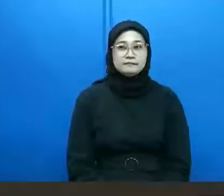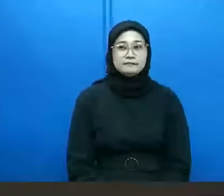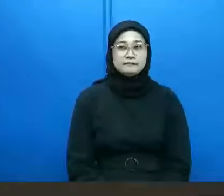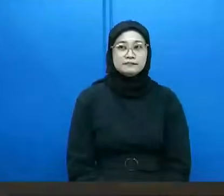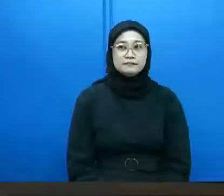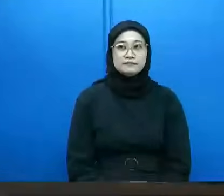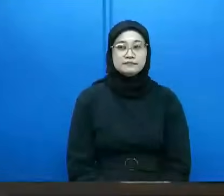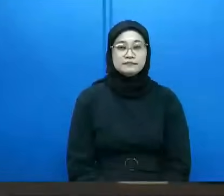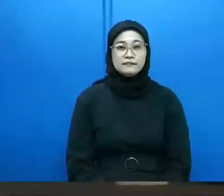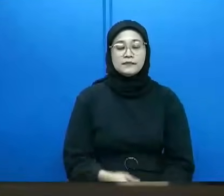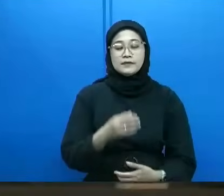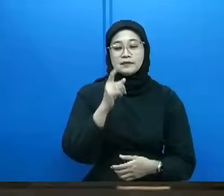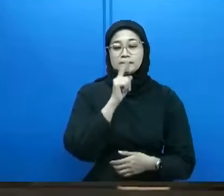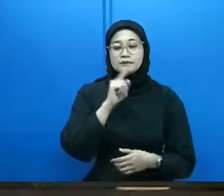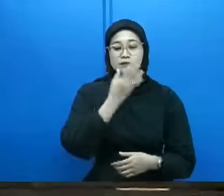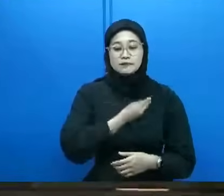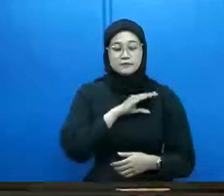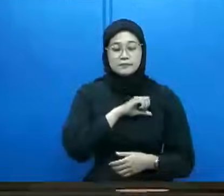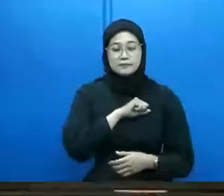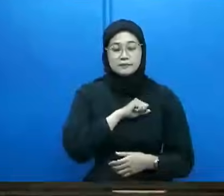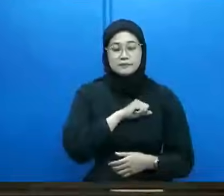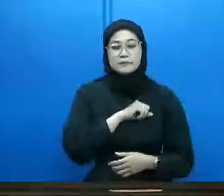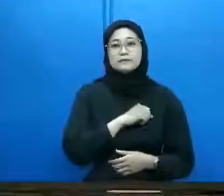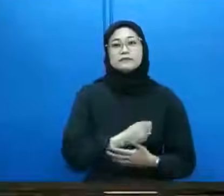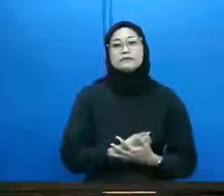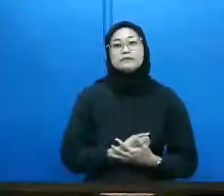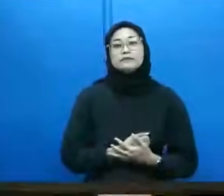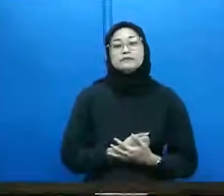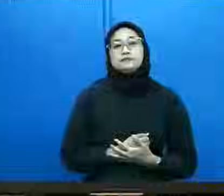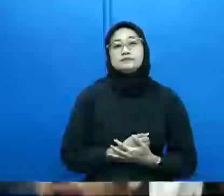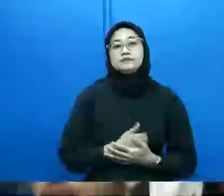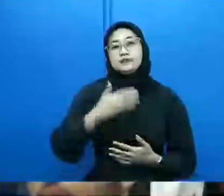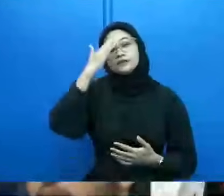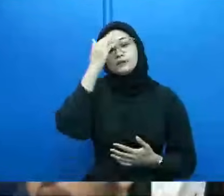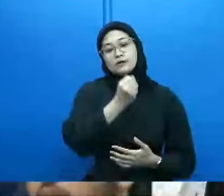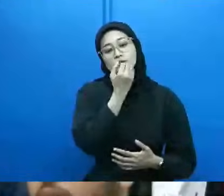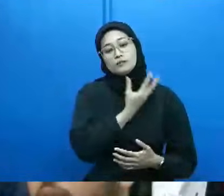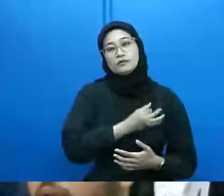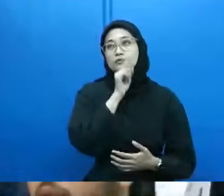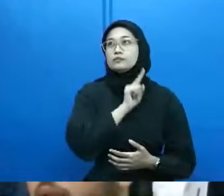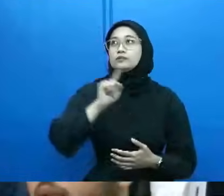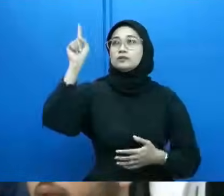Insyaallah. Bismillah. Assalamualaikum warahmatullahi wabarakatuh.